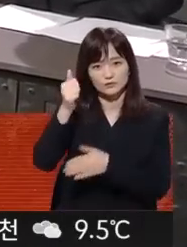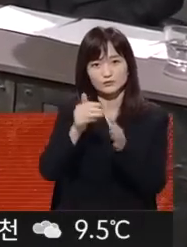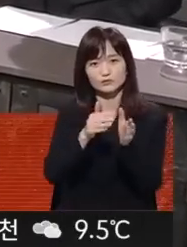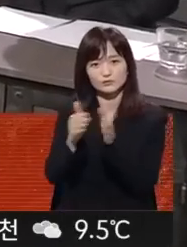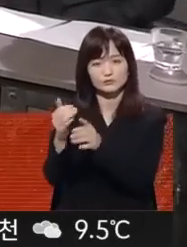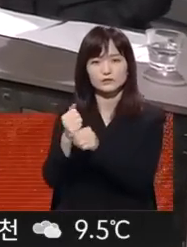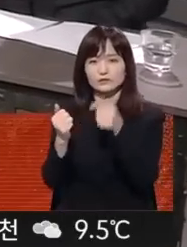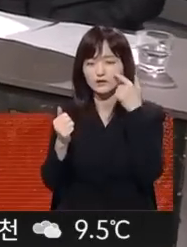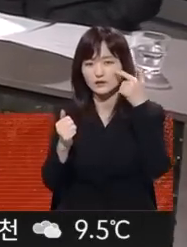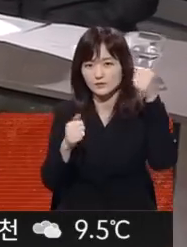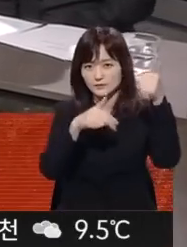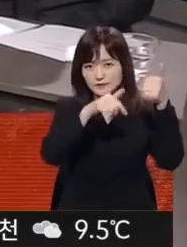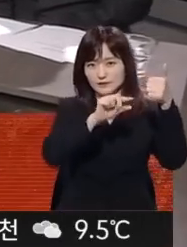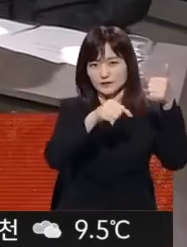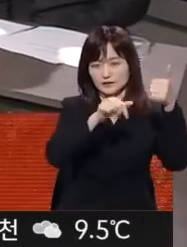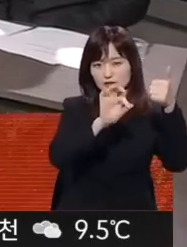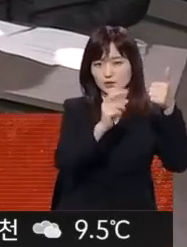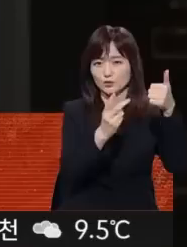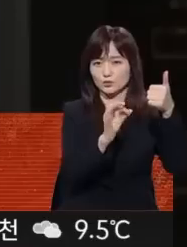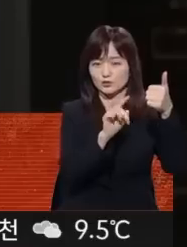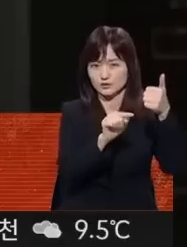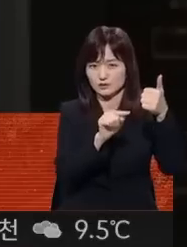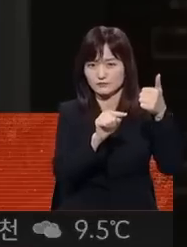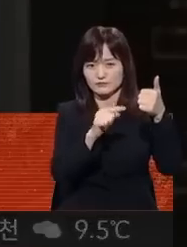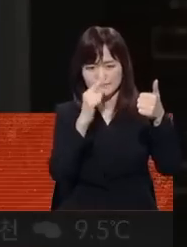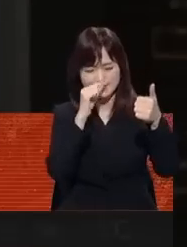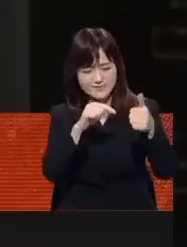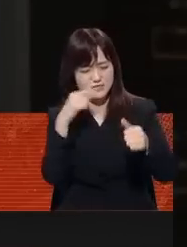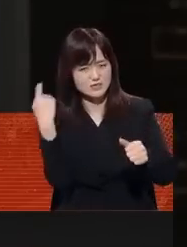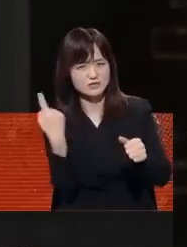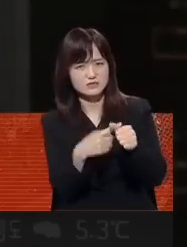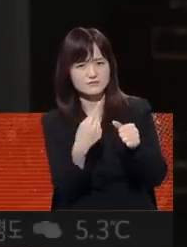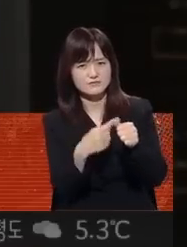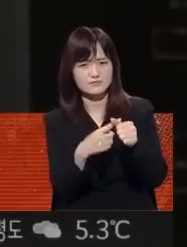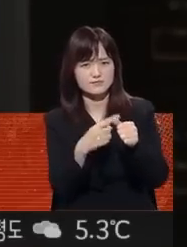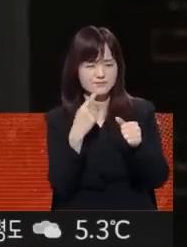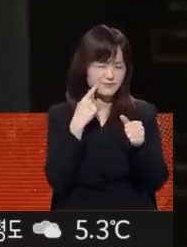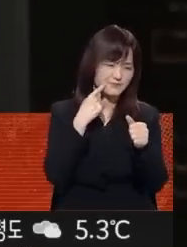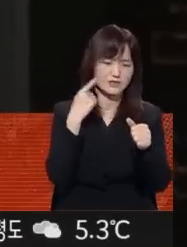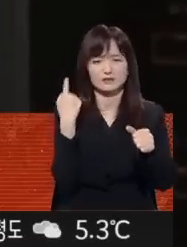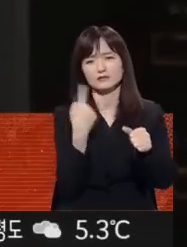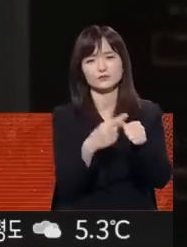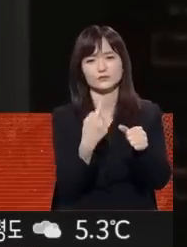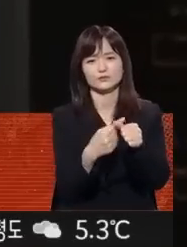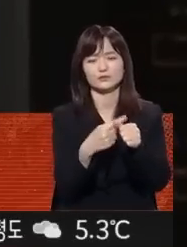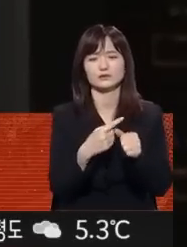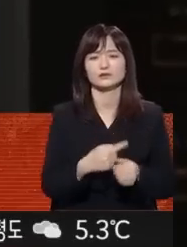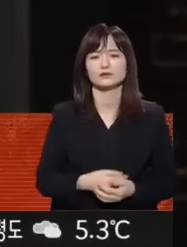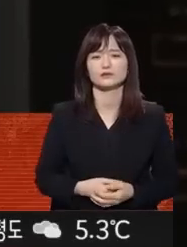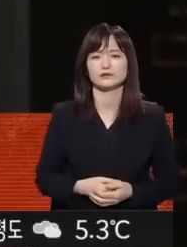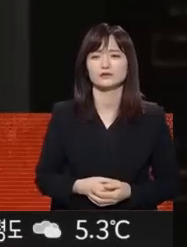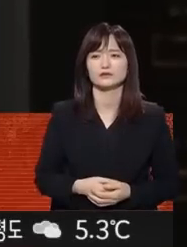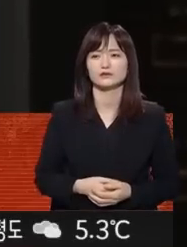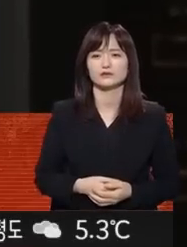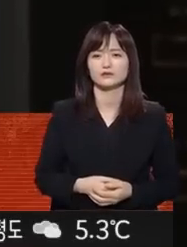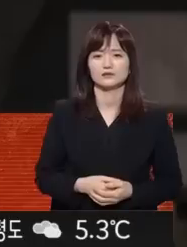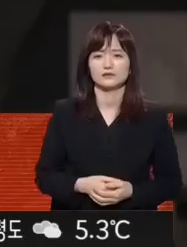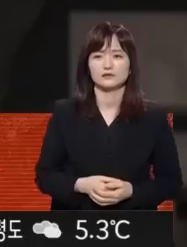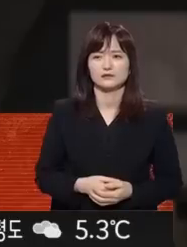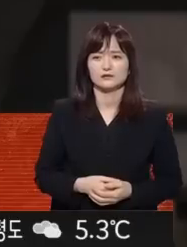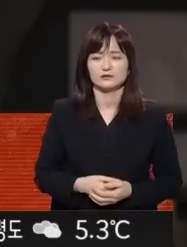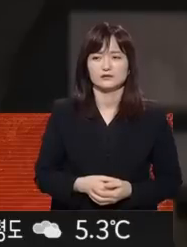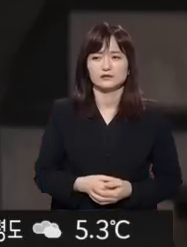아버지 전재용 씨에 대해서 또 아주 뭐 독서를 막 쏟아냈더라고요네 저는 이제